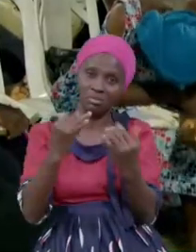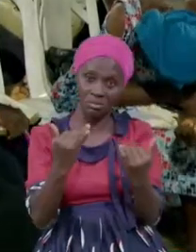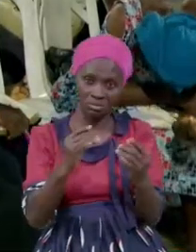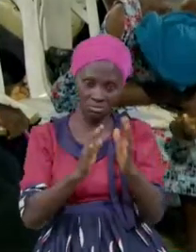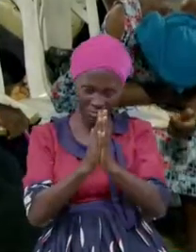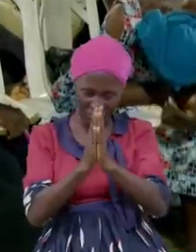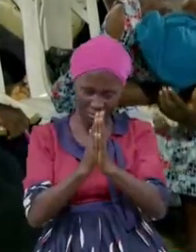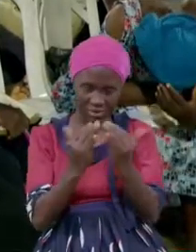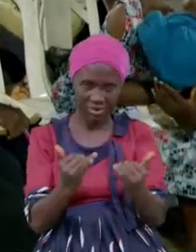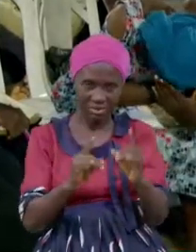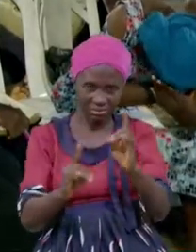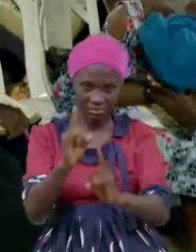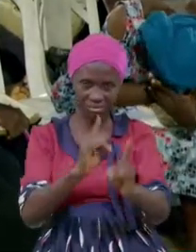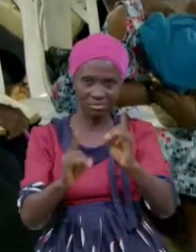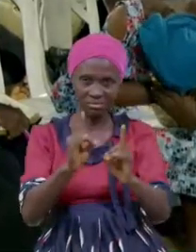maintenant la prière.